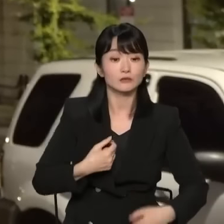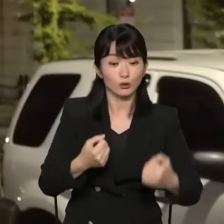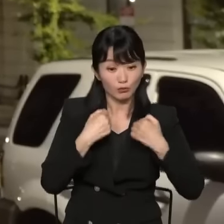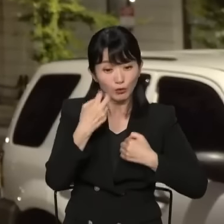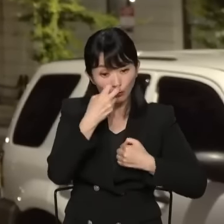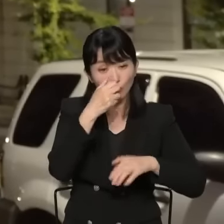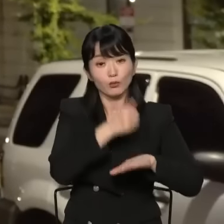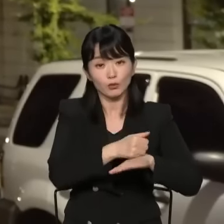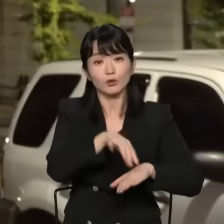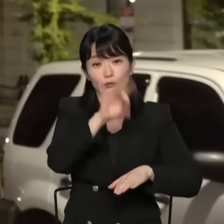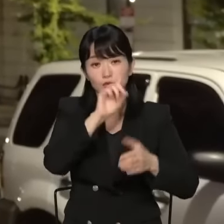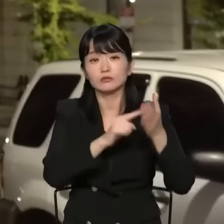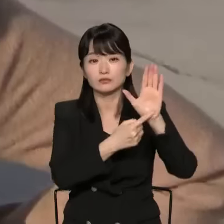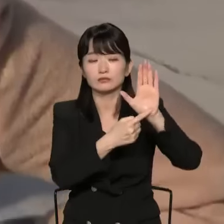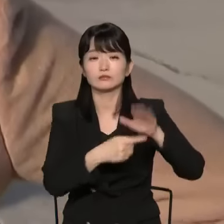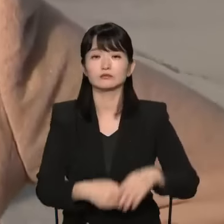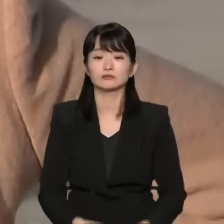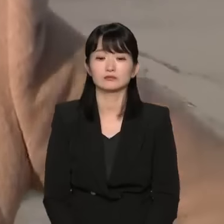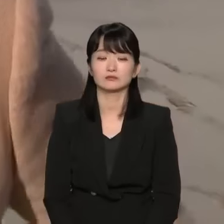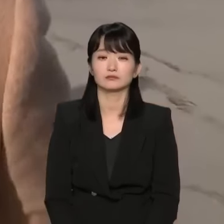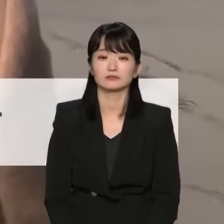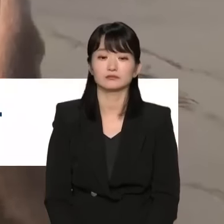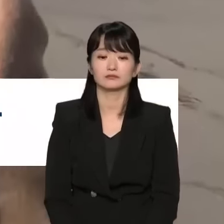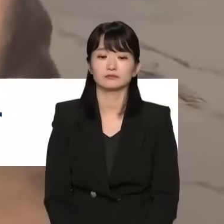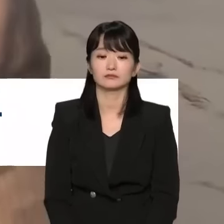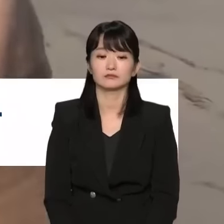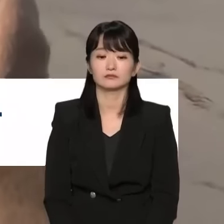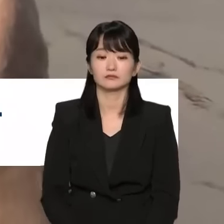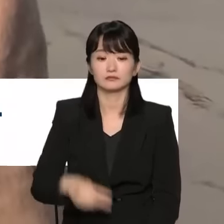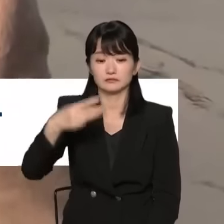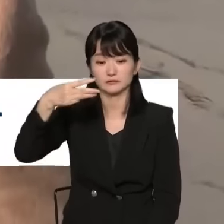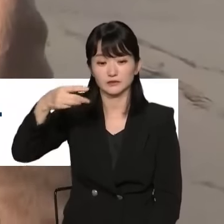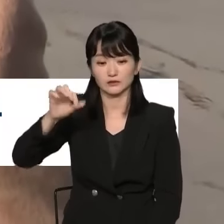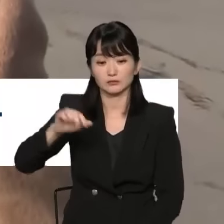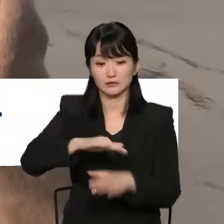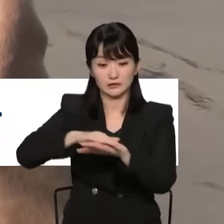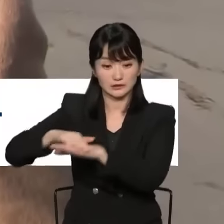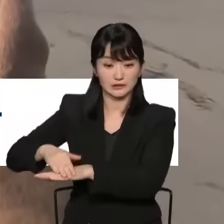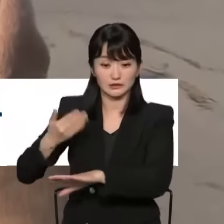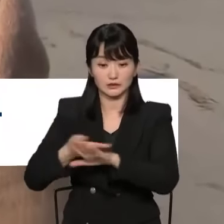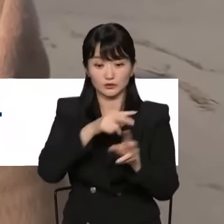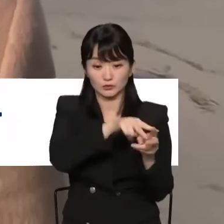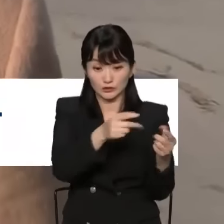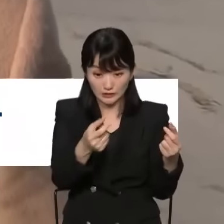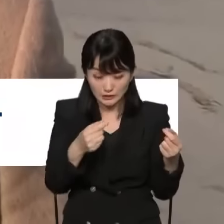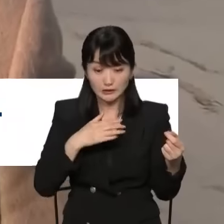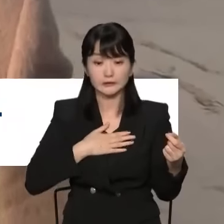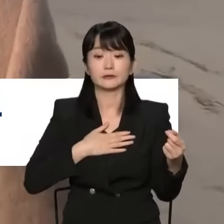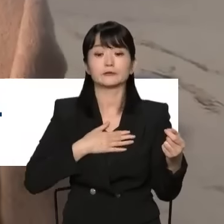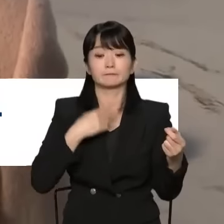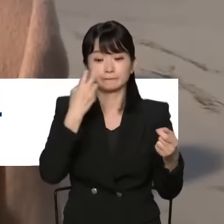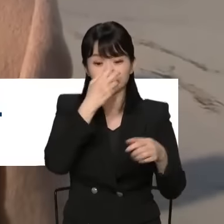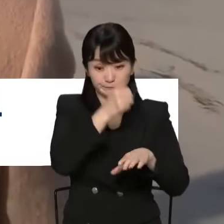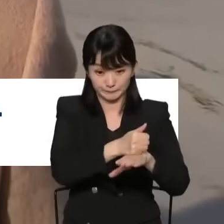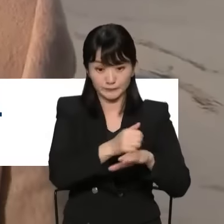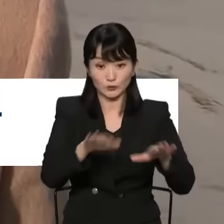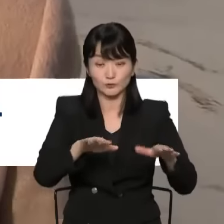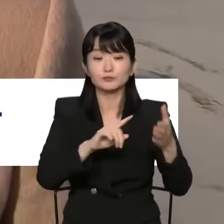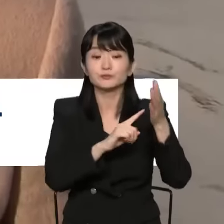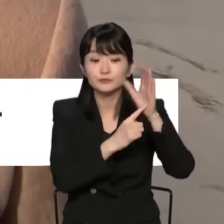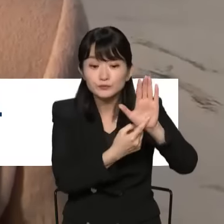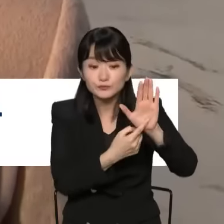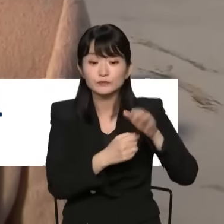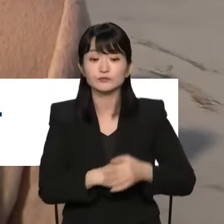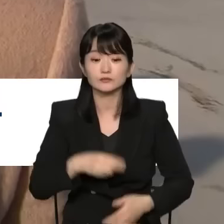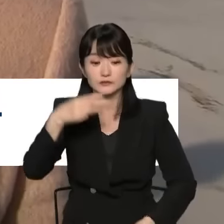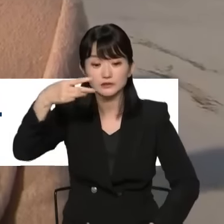결과를 먼저 공개한 겁니다. Today I released my medical records as has, I believe, every candidate for president